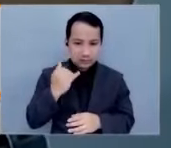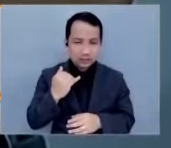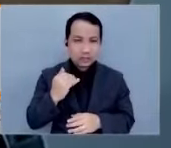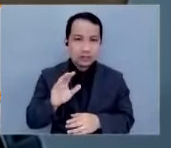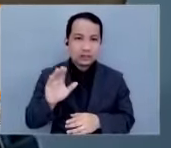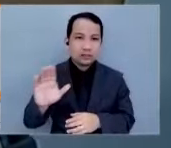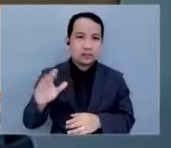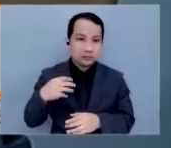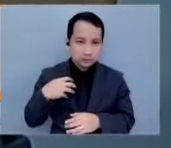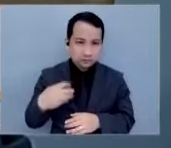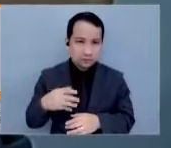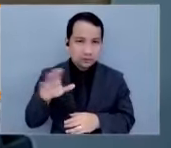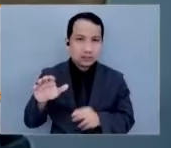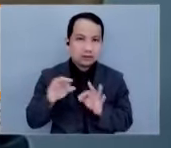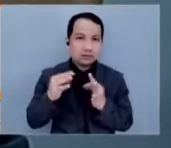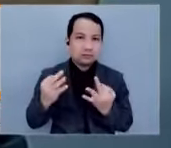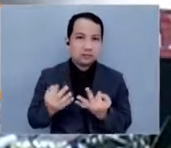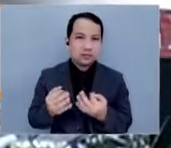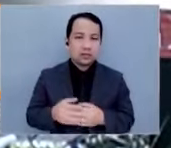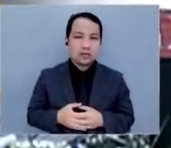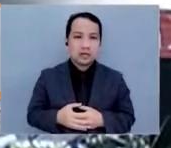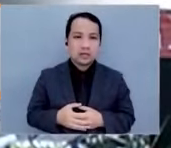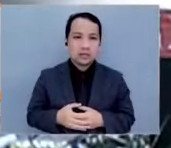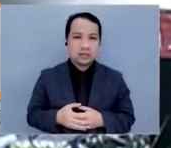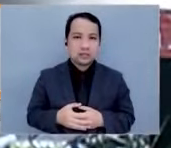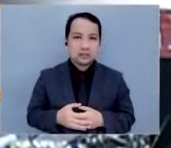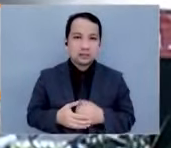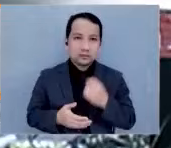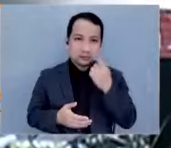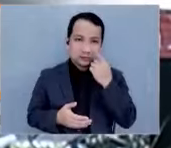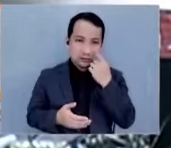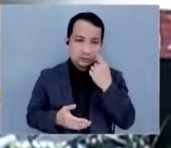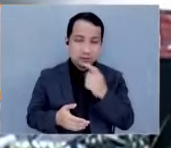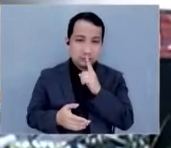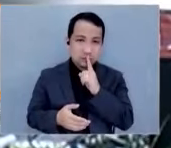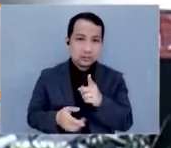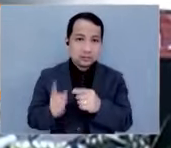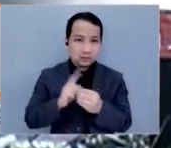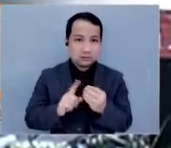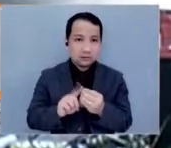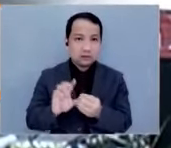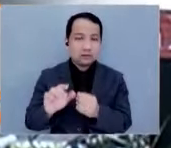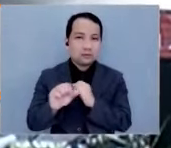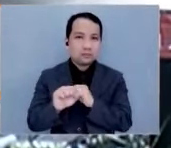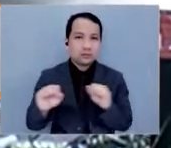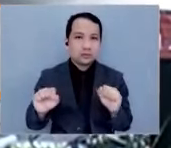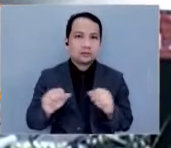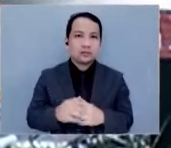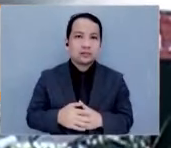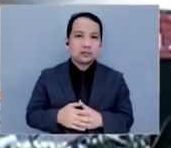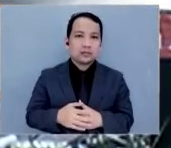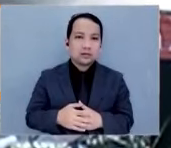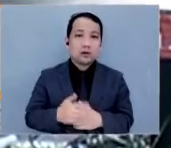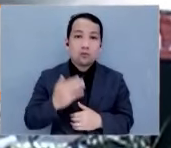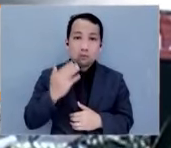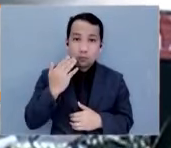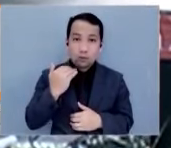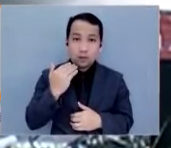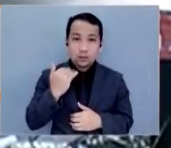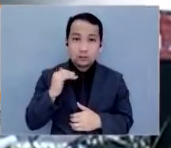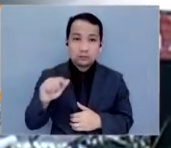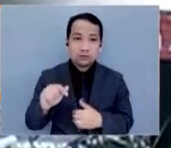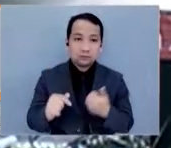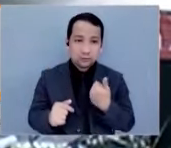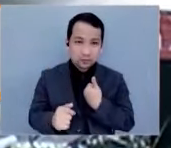tulong ng kanyang pamilya. Sumurrender na lang po at titiyakin naman po namin yung kanyang kaligtasan para po sa sarili niya